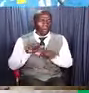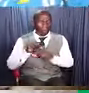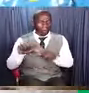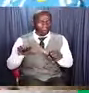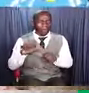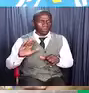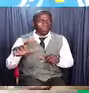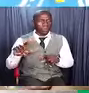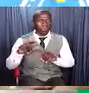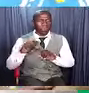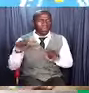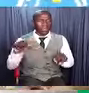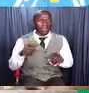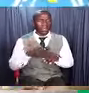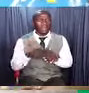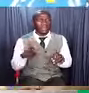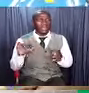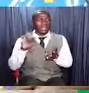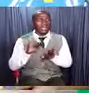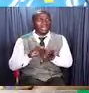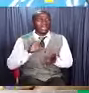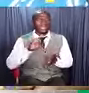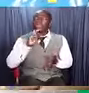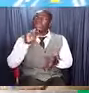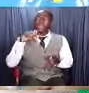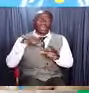Kutunza. Asante Baba, tunakushukuru.